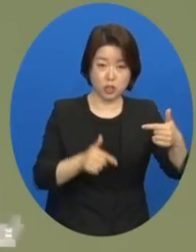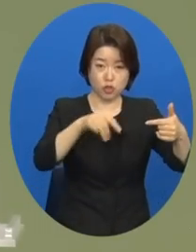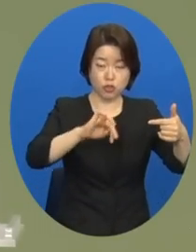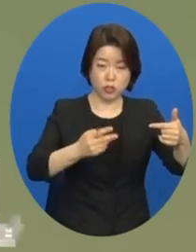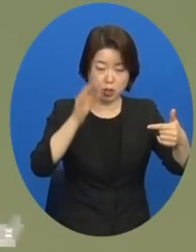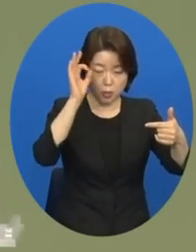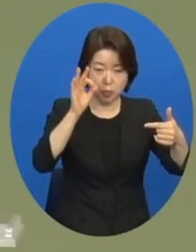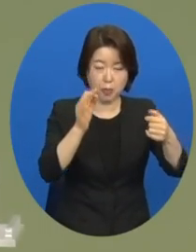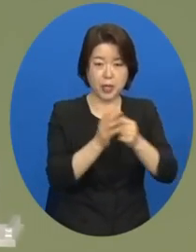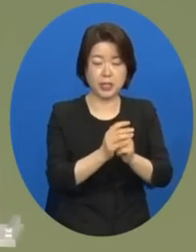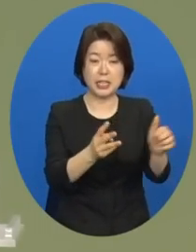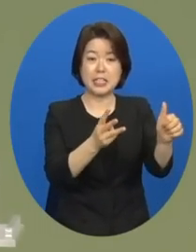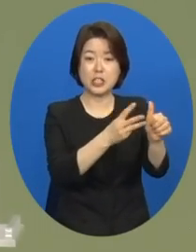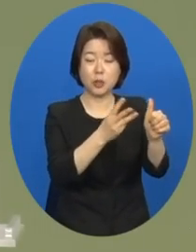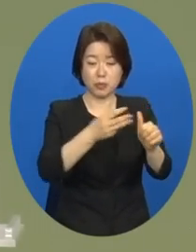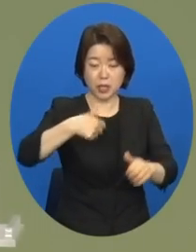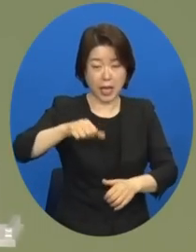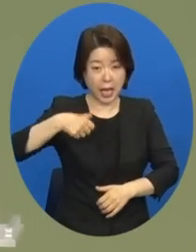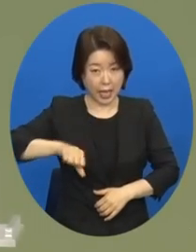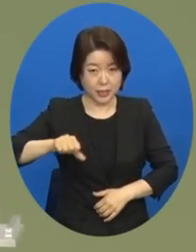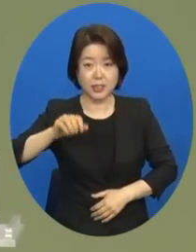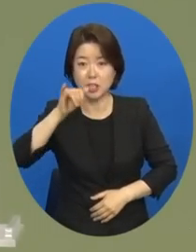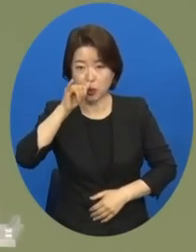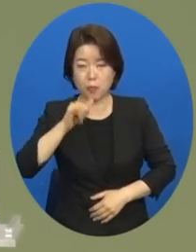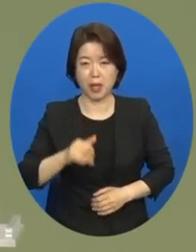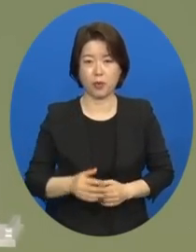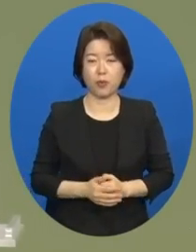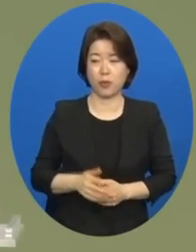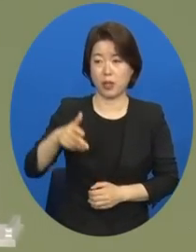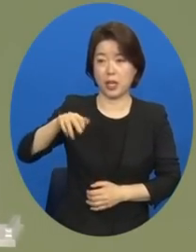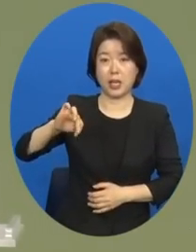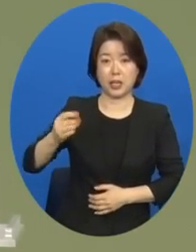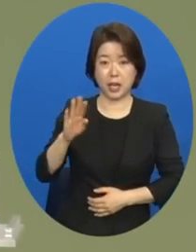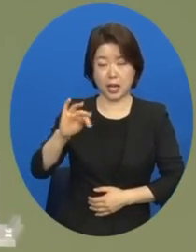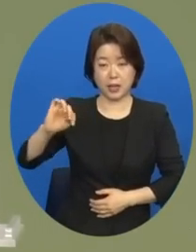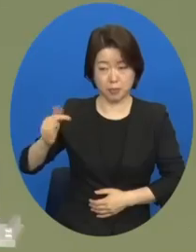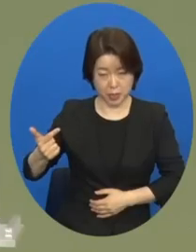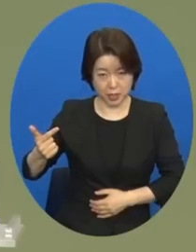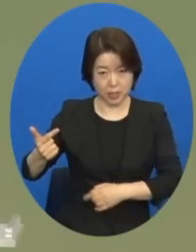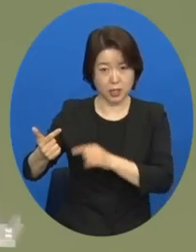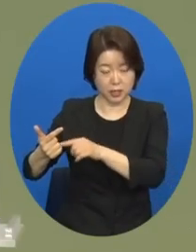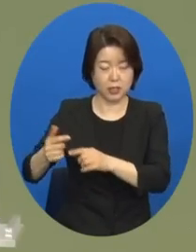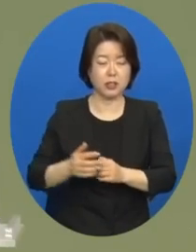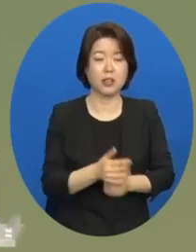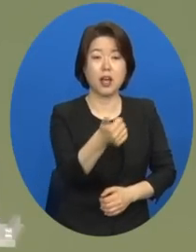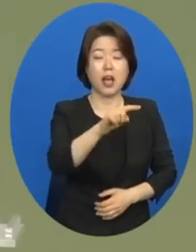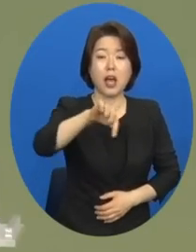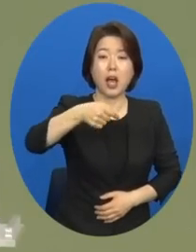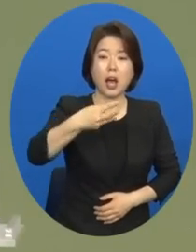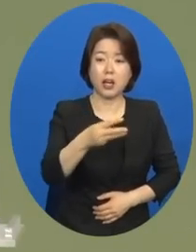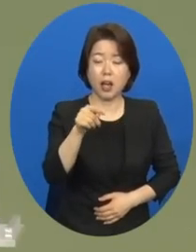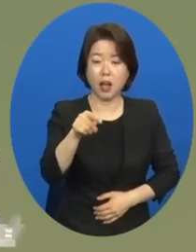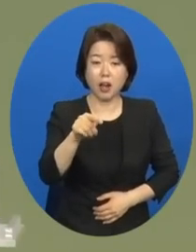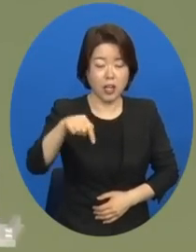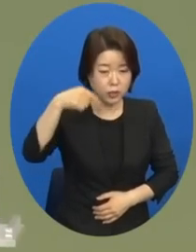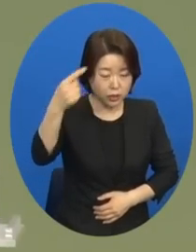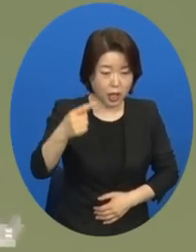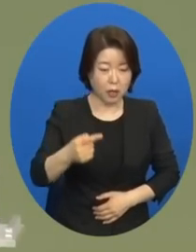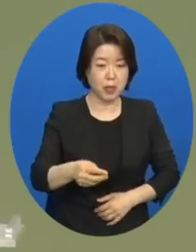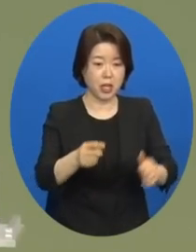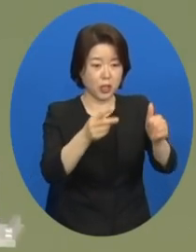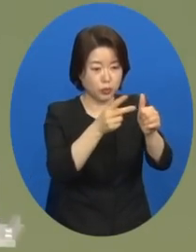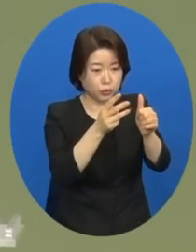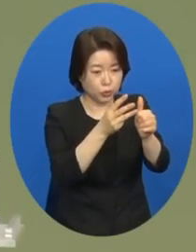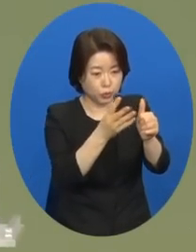아들들이란 뜻인데요 이렇게 칼빈은 하갈로에게 첩을 더 두었음이라고 보는데